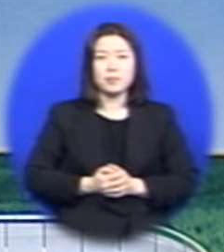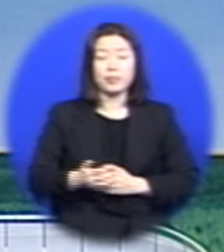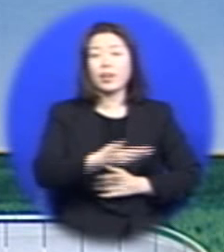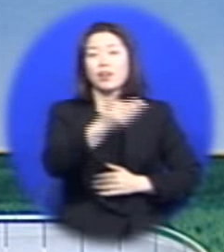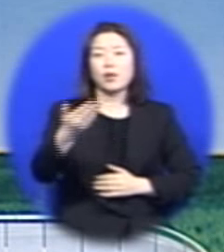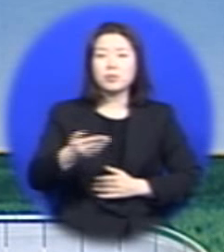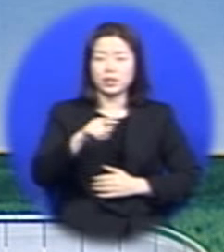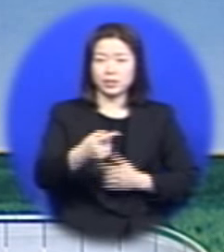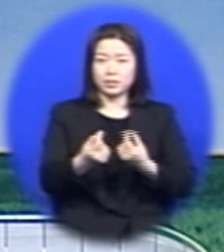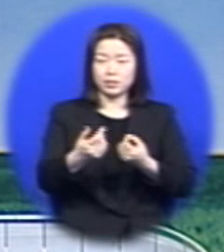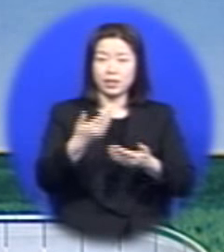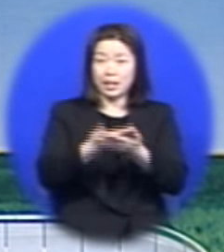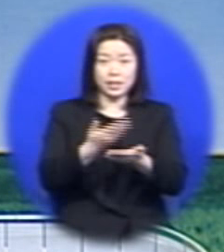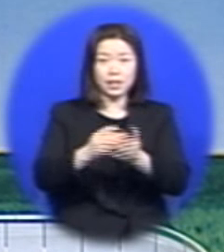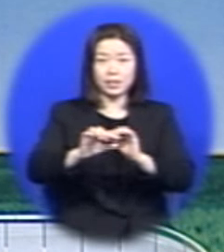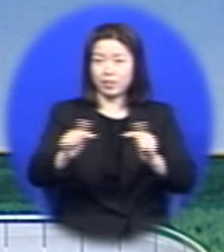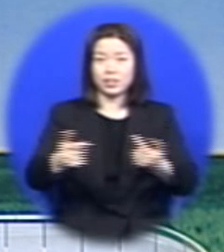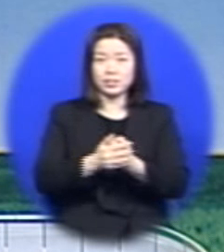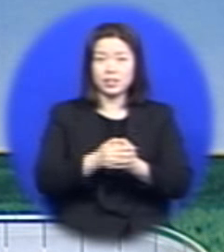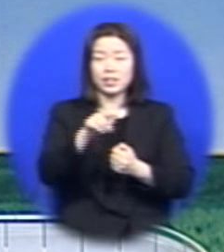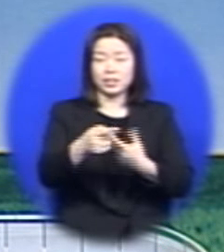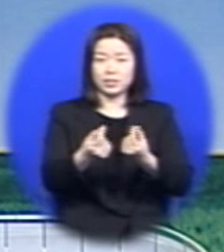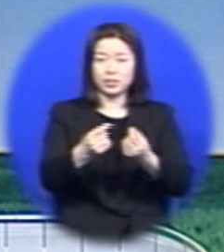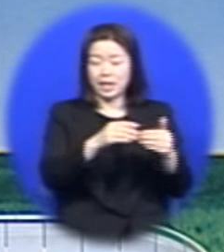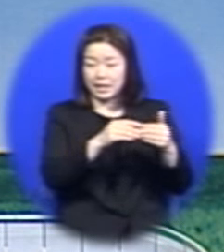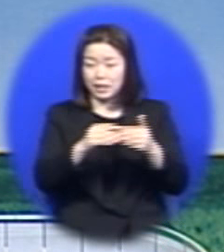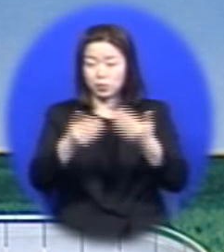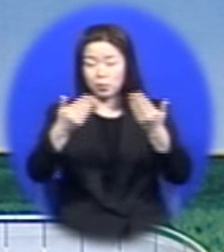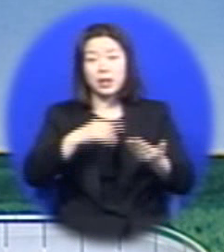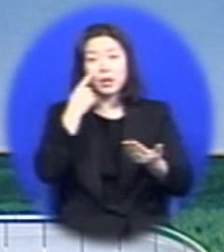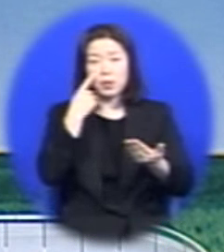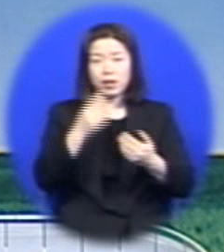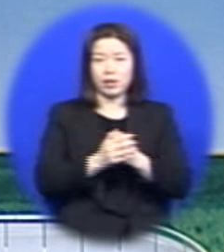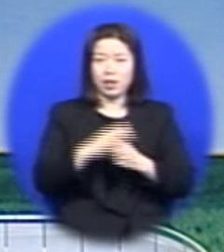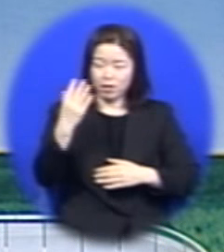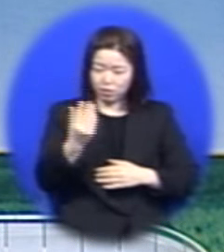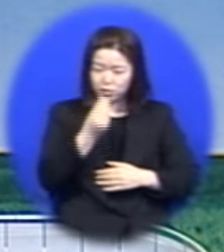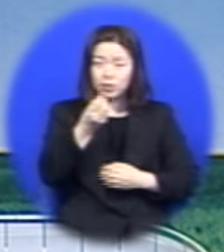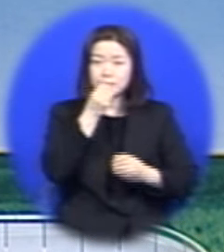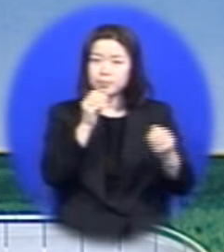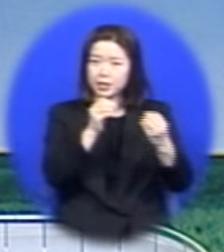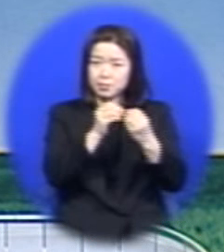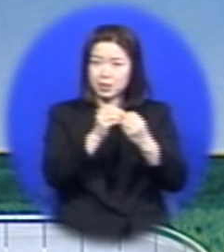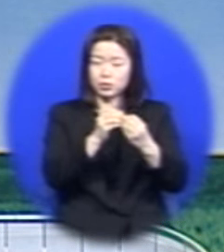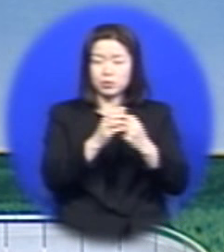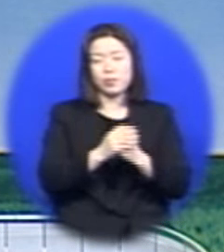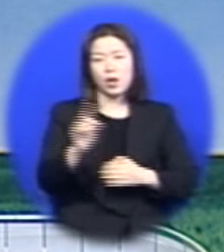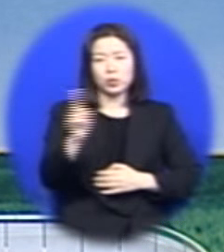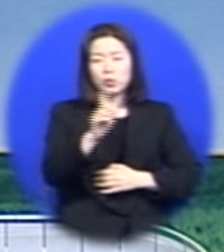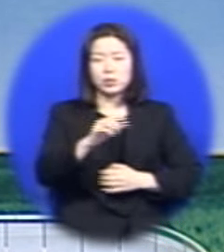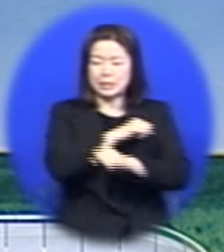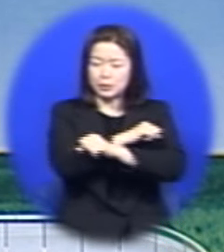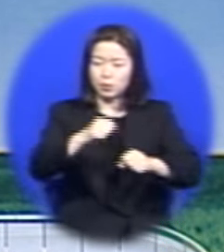여러분에게 그렇게 해달라는 건 아닙니다. 네. 그렇게 인도를 받아보시라는 거예요. 거룩한 입맞춤. 도무지 용서할